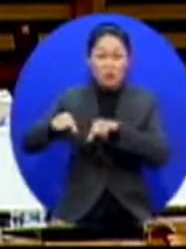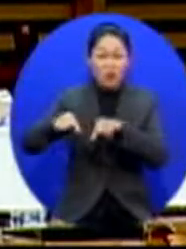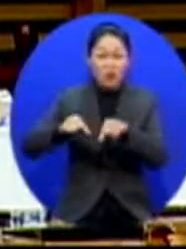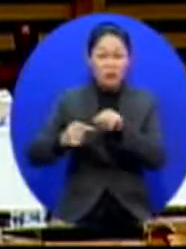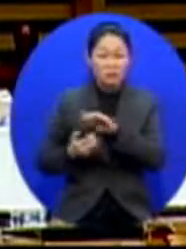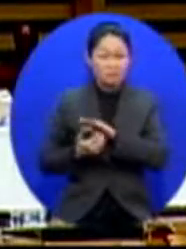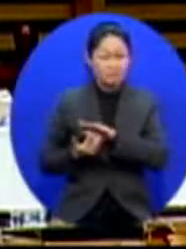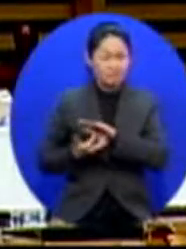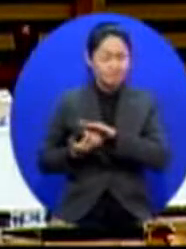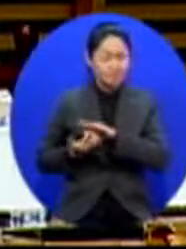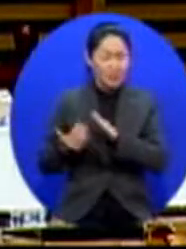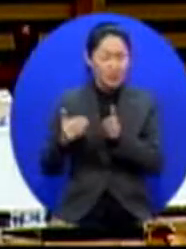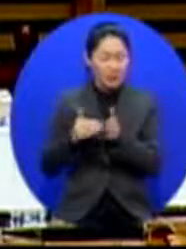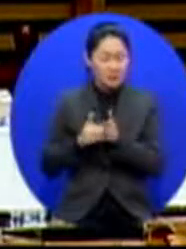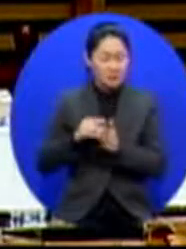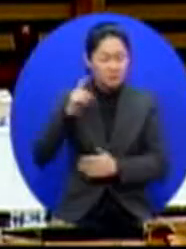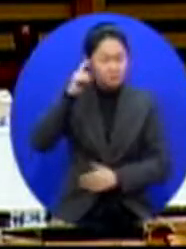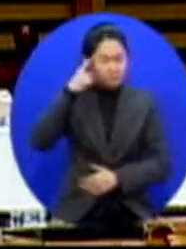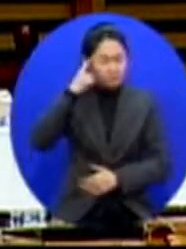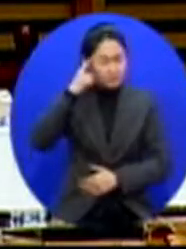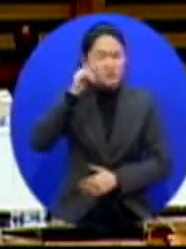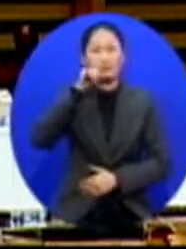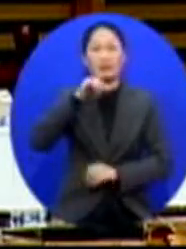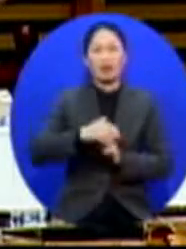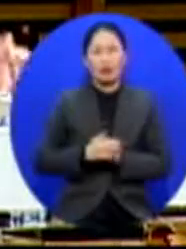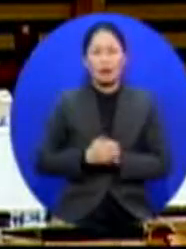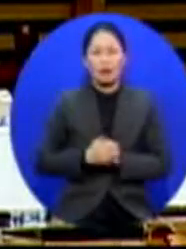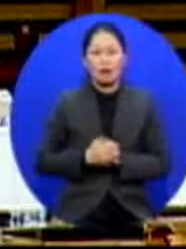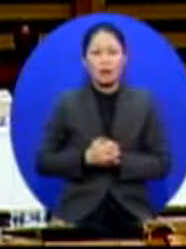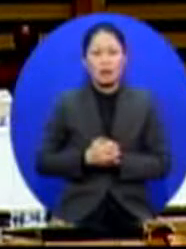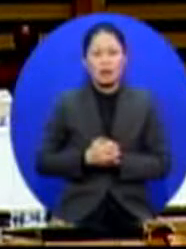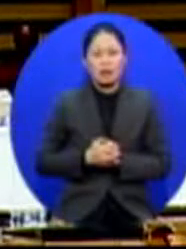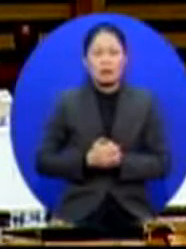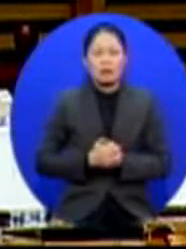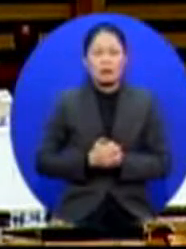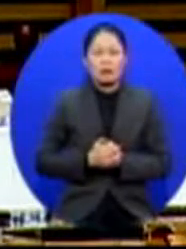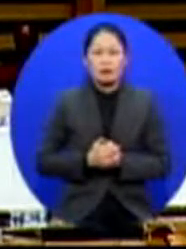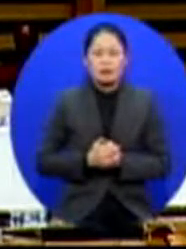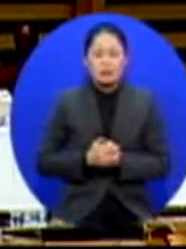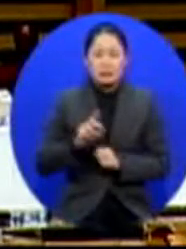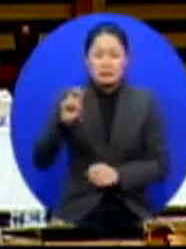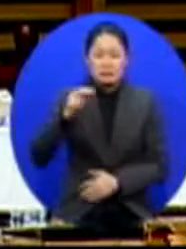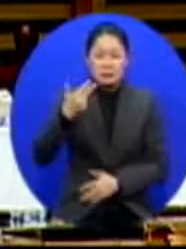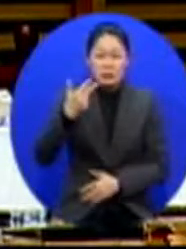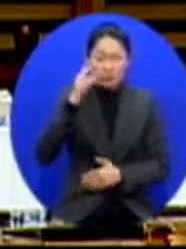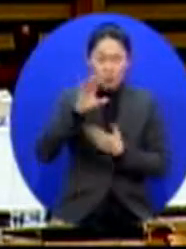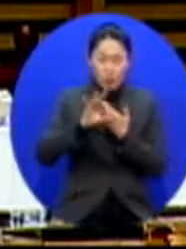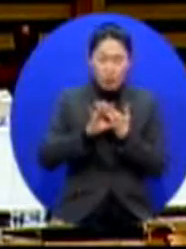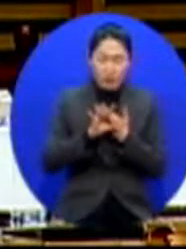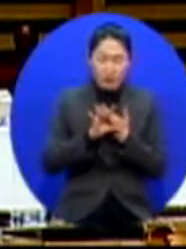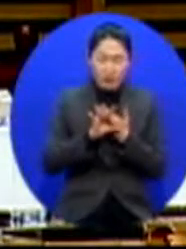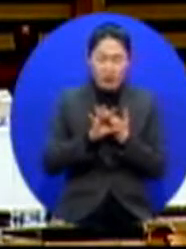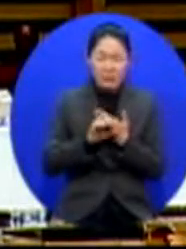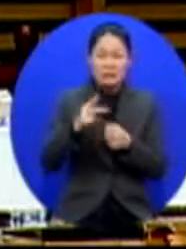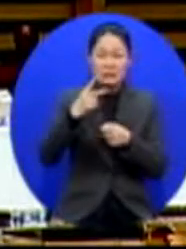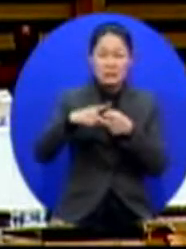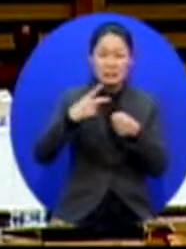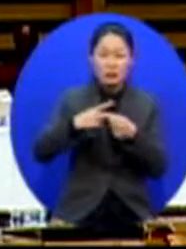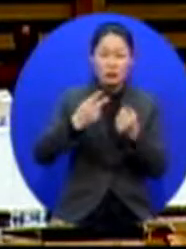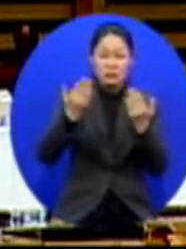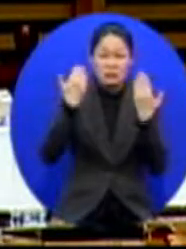머리에 계산이 되는 겁니다 이집 7절에 보면 이 태 가 지난 후